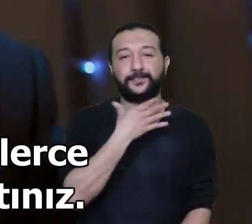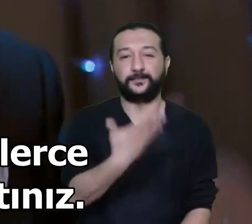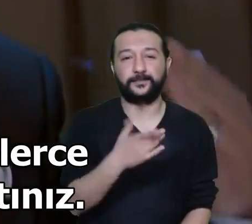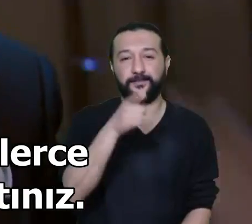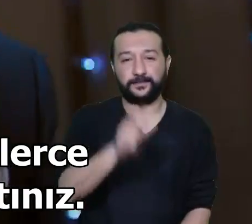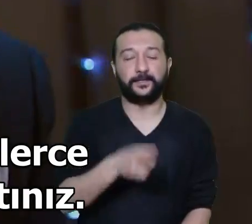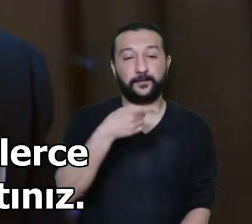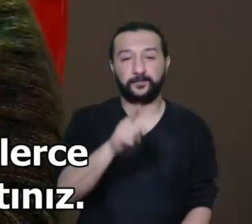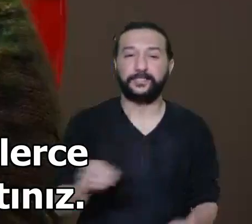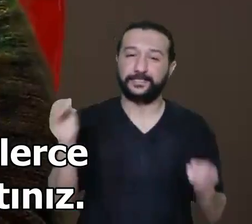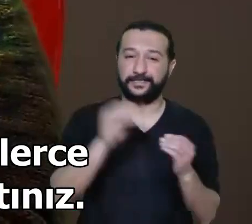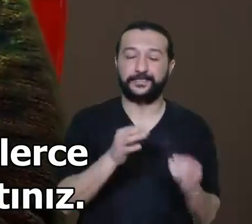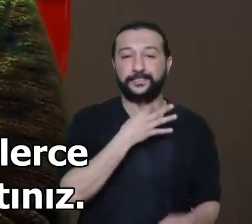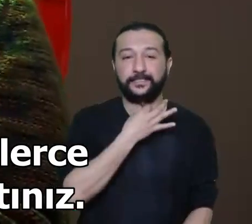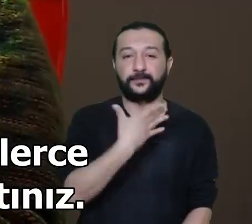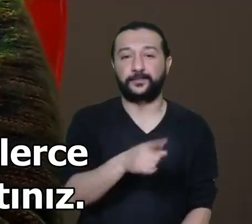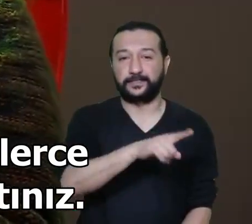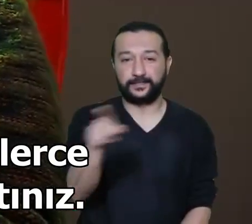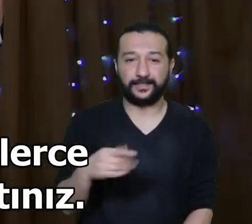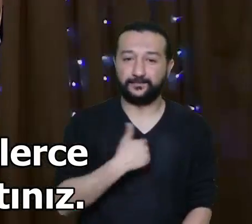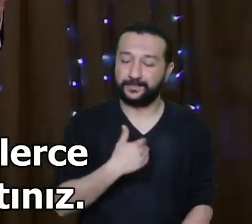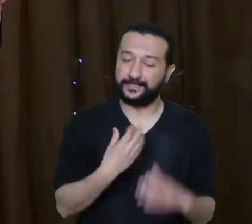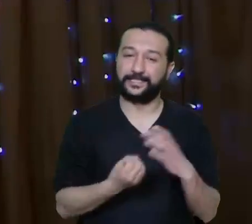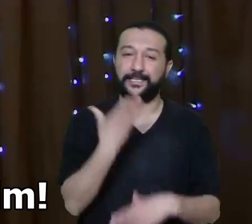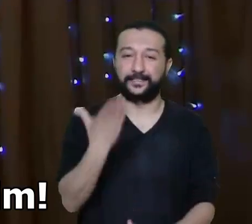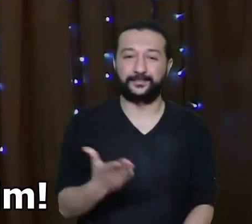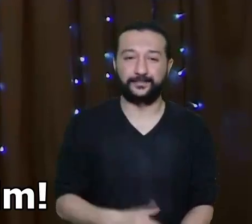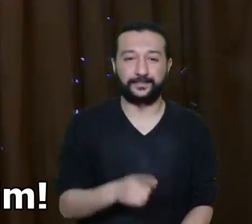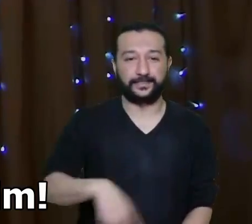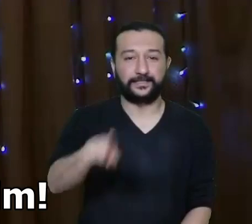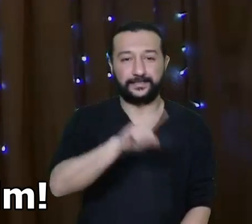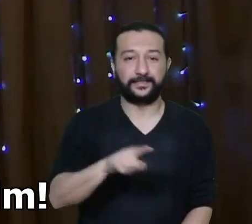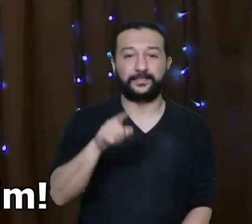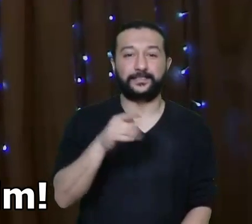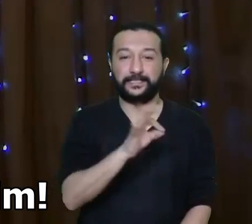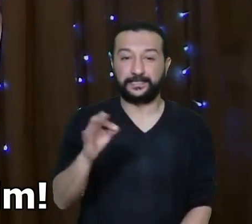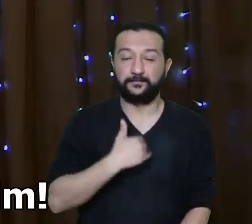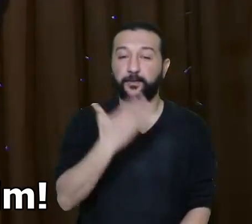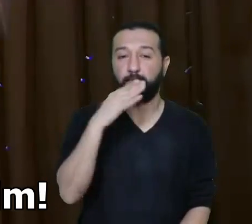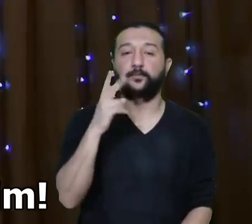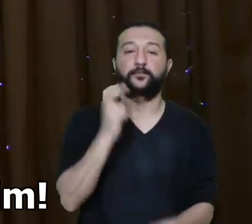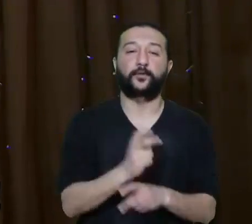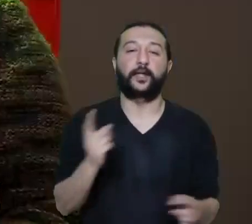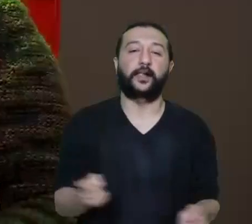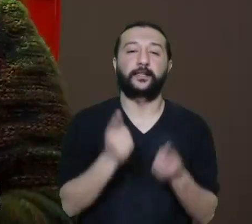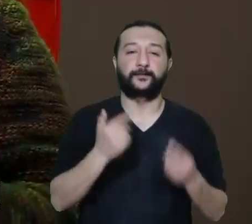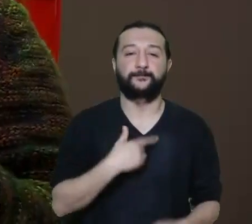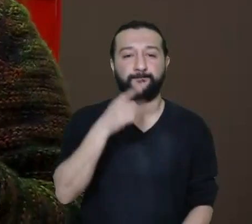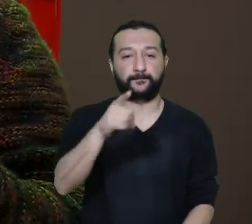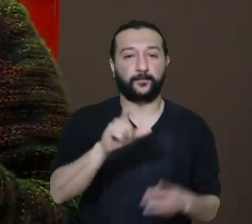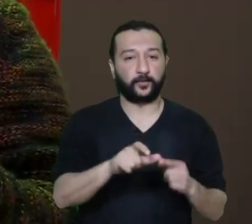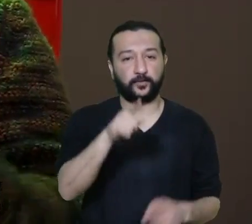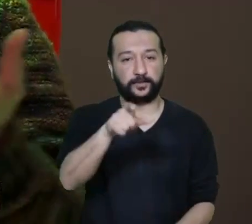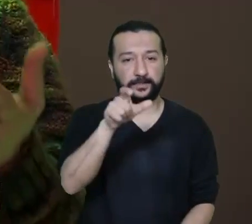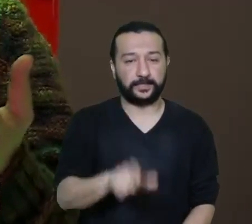teşekkürler. Binlerce teşekkürler. Sizler beni yarattınız. Sizsiz ben bir hiçim, bir hiçim. Yahu